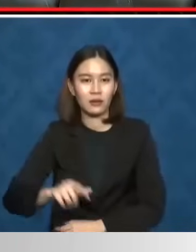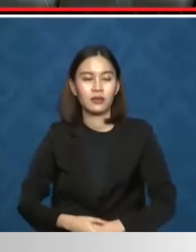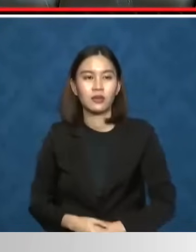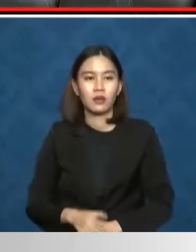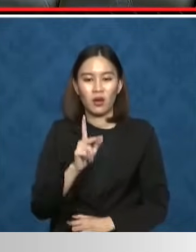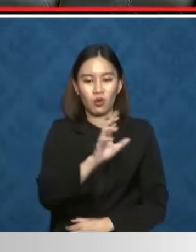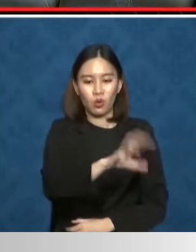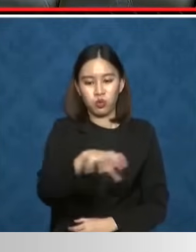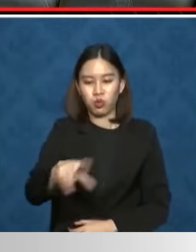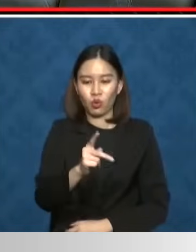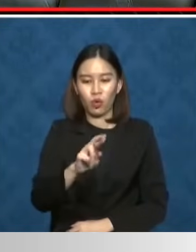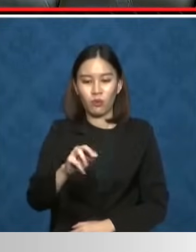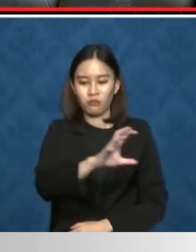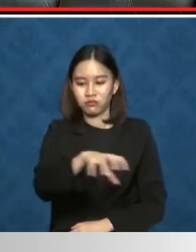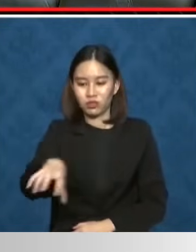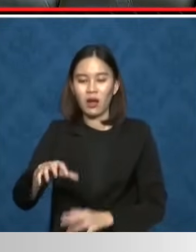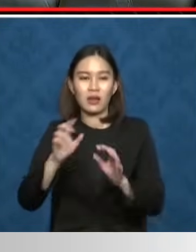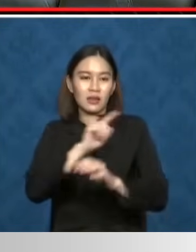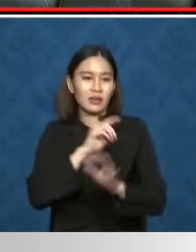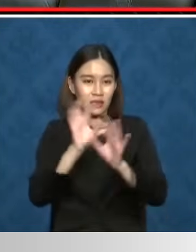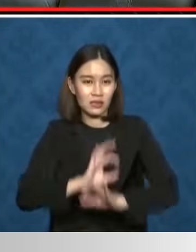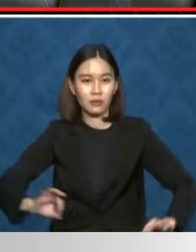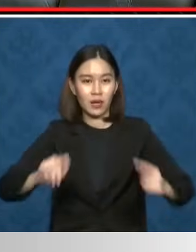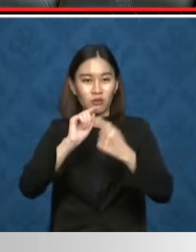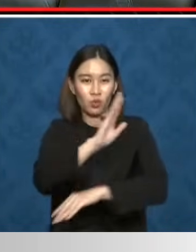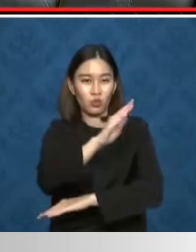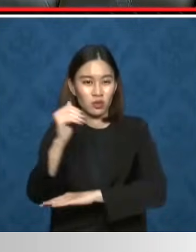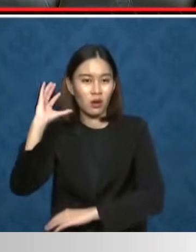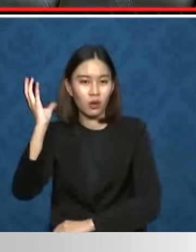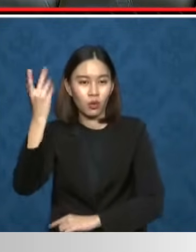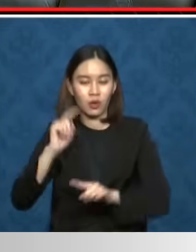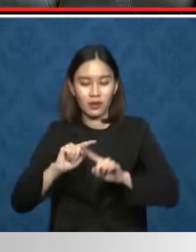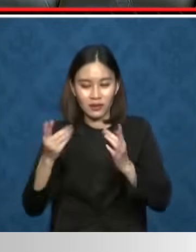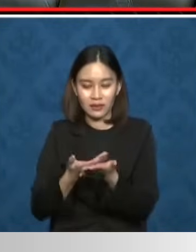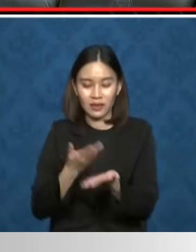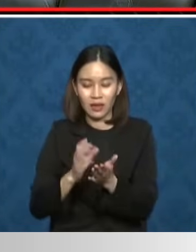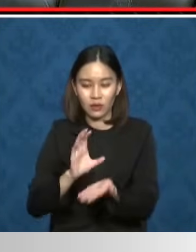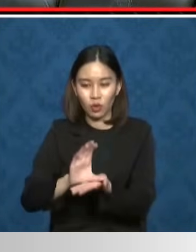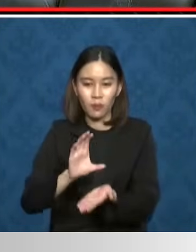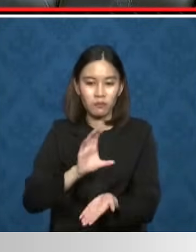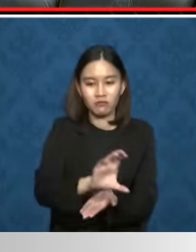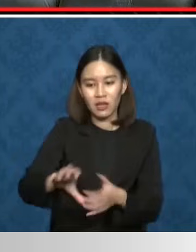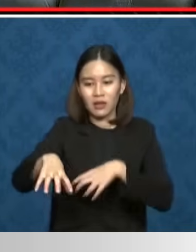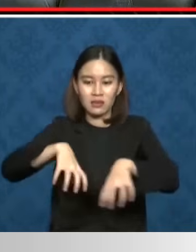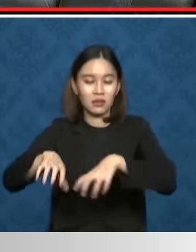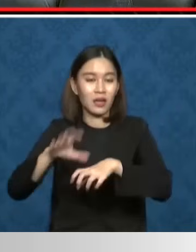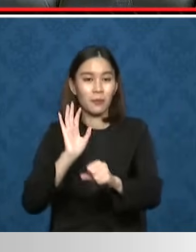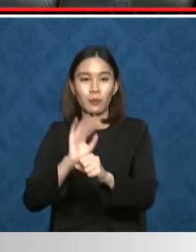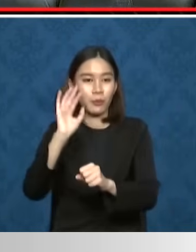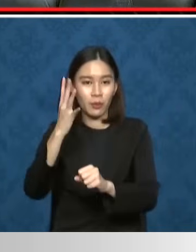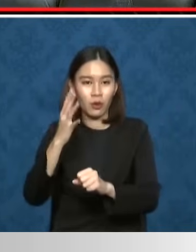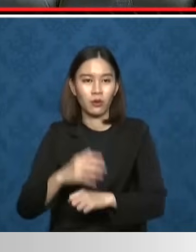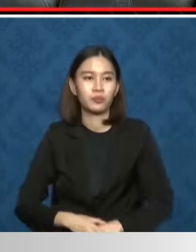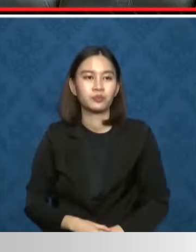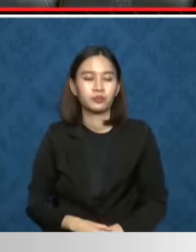กรมเหล่านี้ครับมีภารกิจที่สำคัญในระดับประเทศและระดับโลกแต่งบประมาณที่จัดสรรไม่เพียงพอที่จะไปขับเคลื่อนอะไรได้มาก